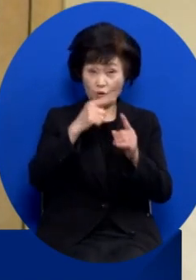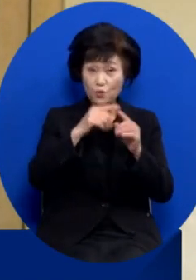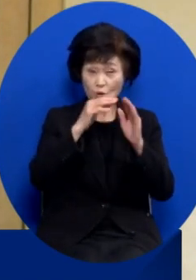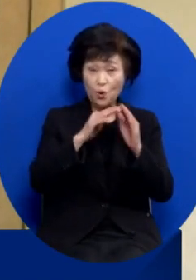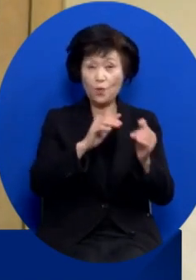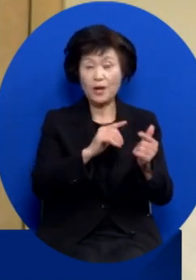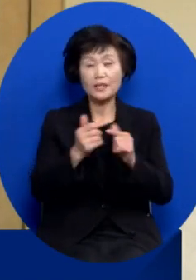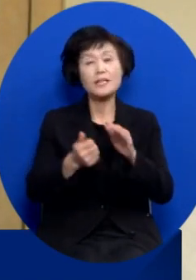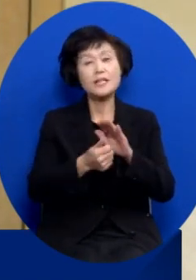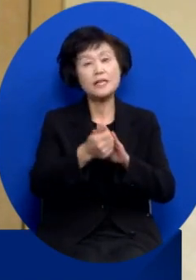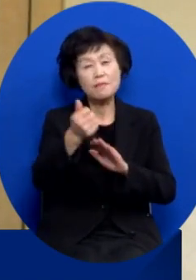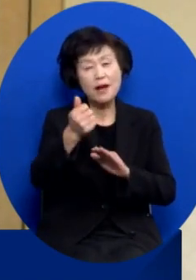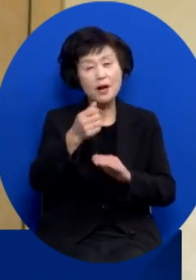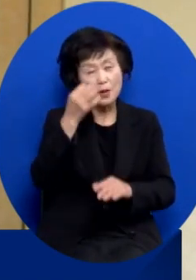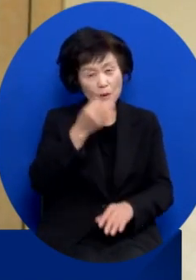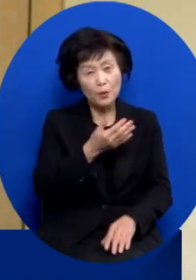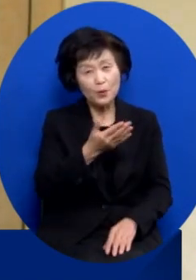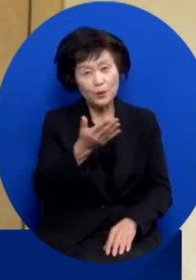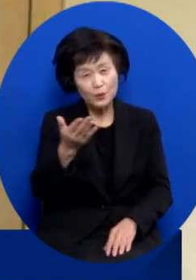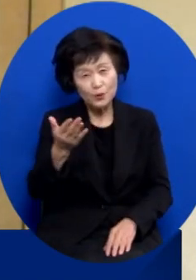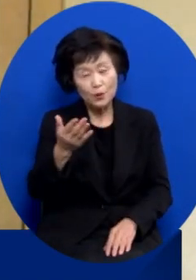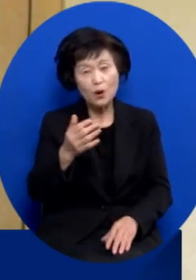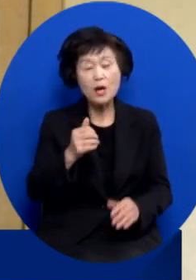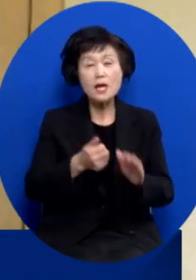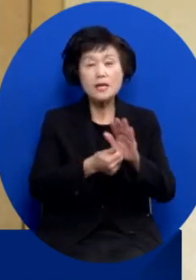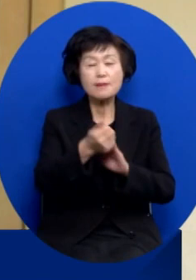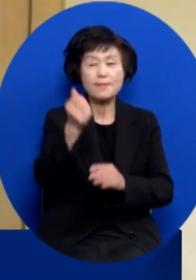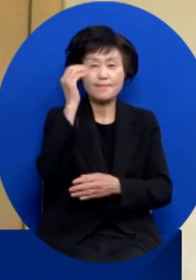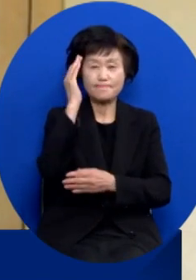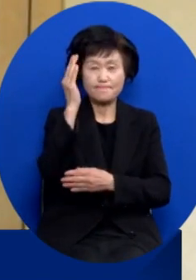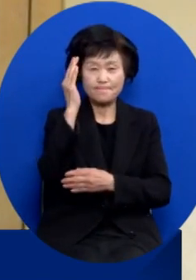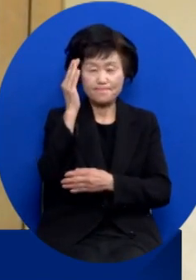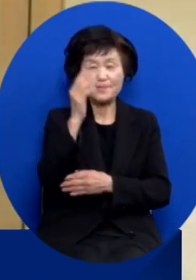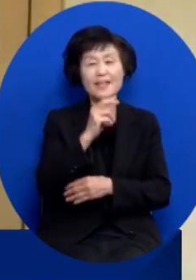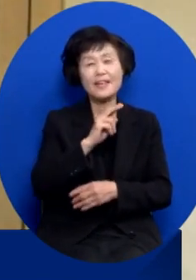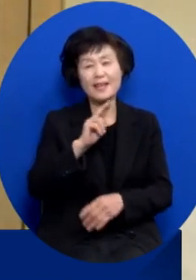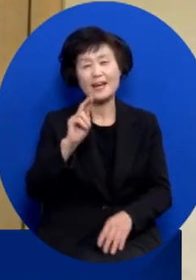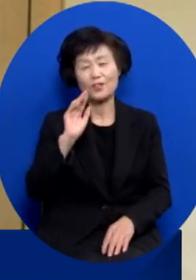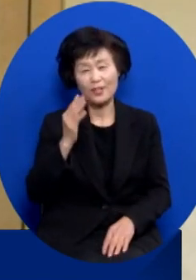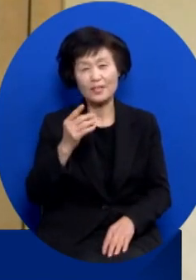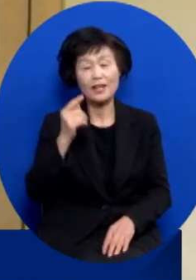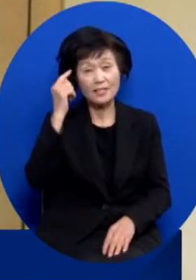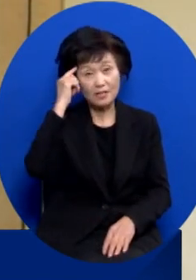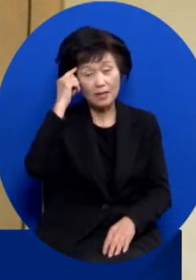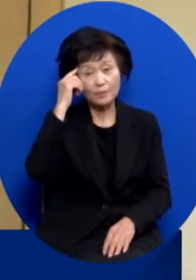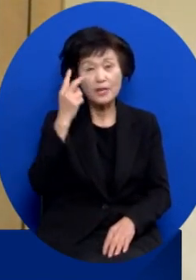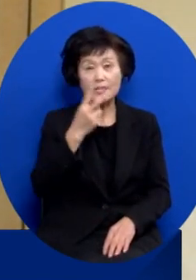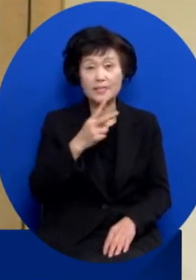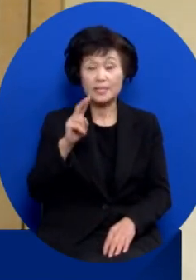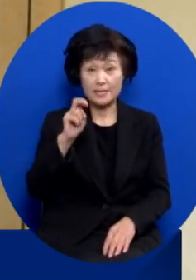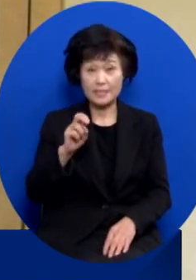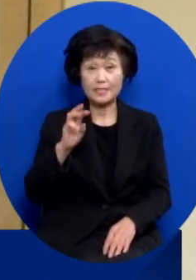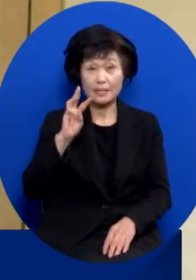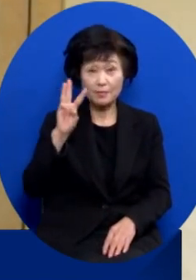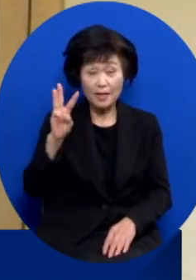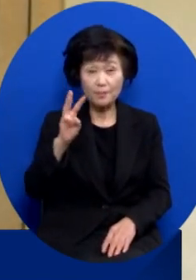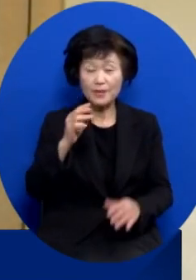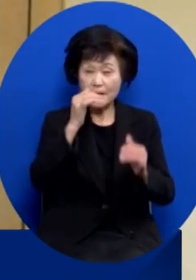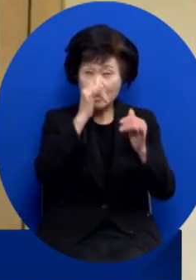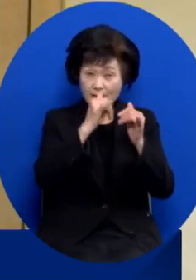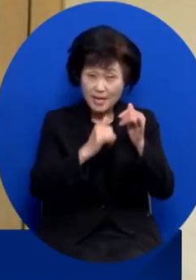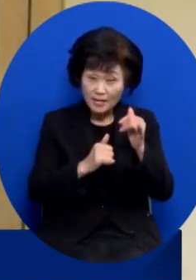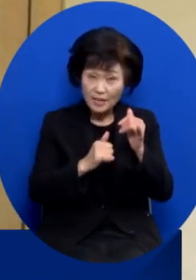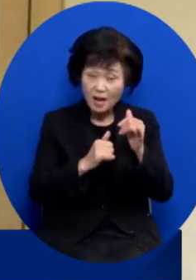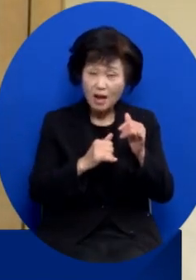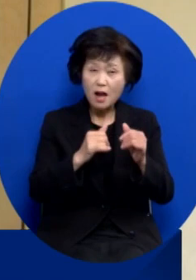길을 보여주고 희망의 메시지를 전해줘야 한다고 생각합니다. 2023년 인류 역사에는 이보다